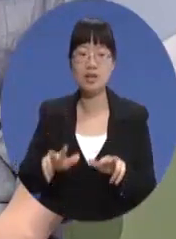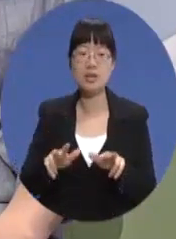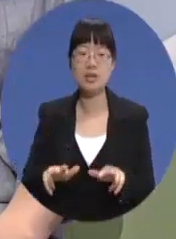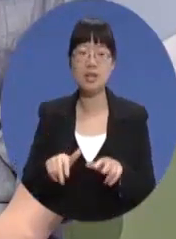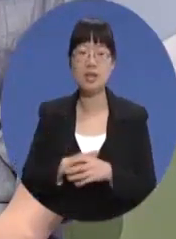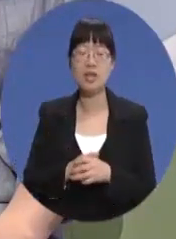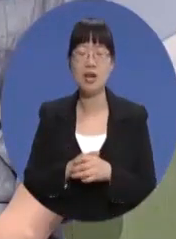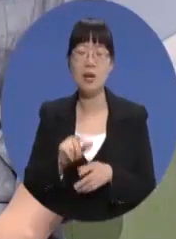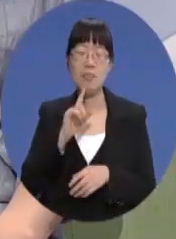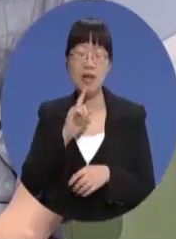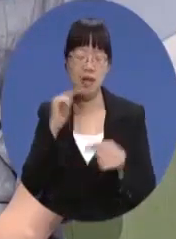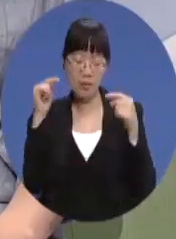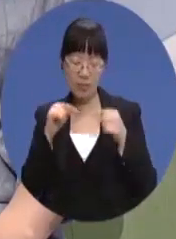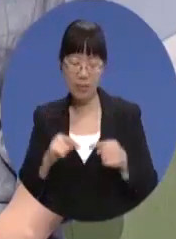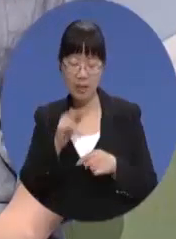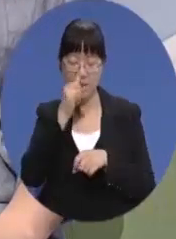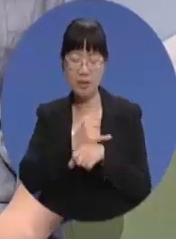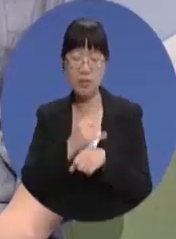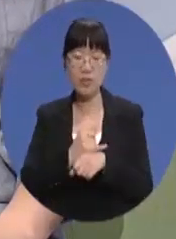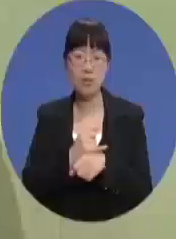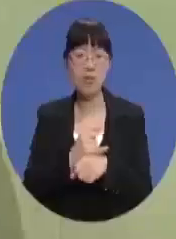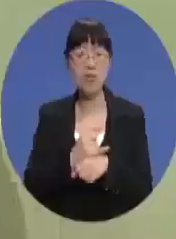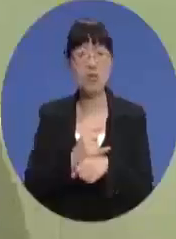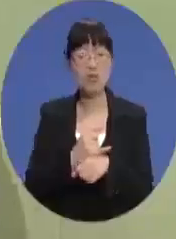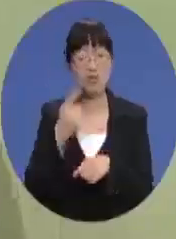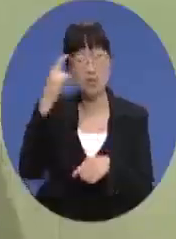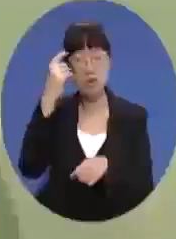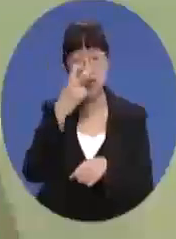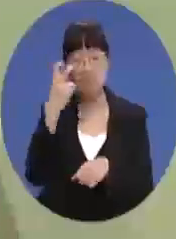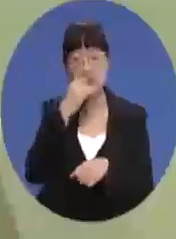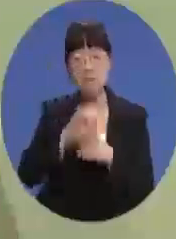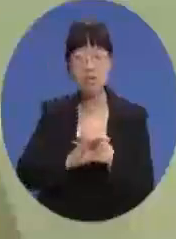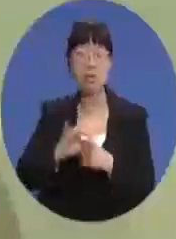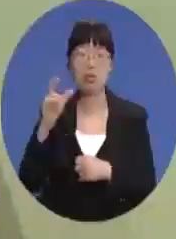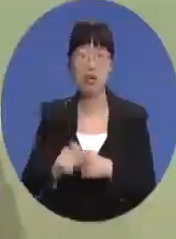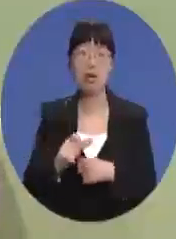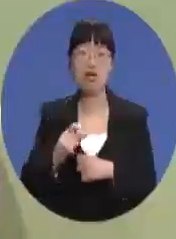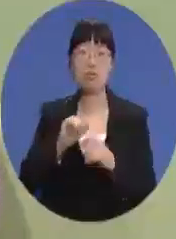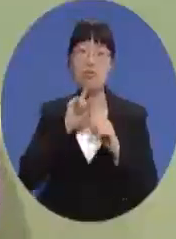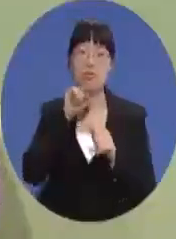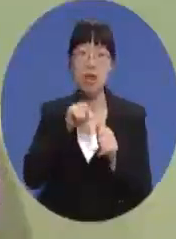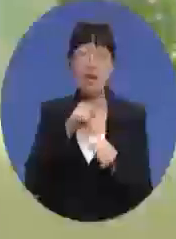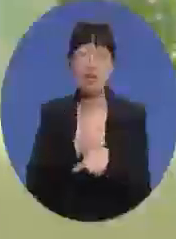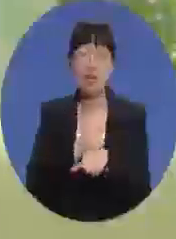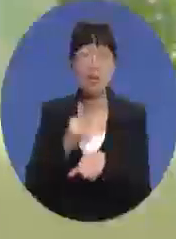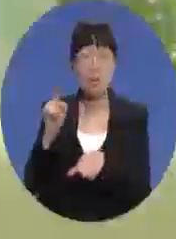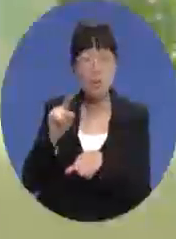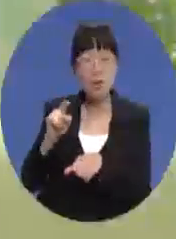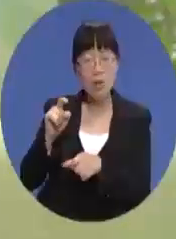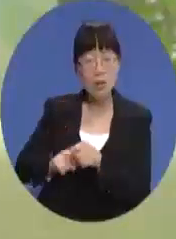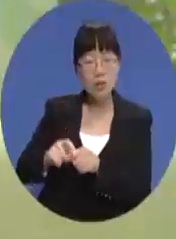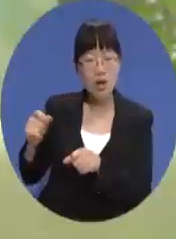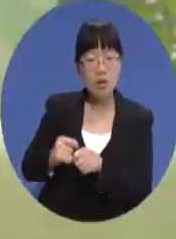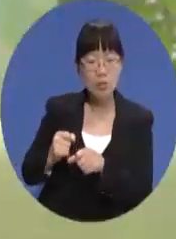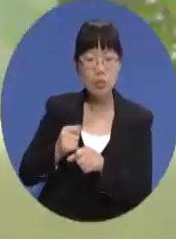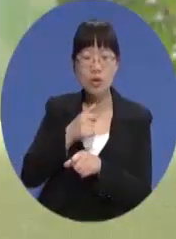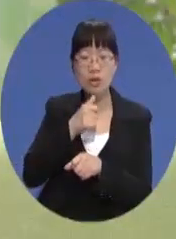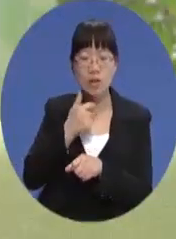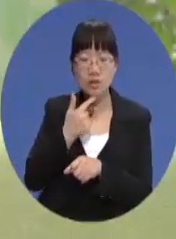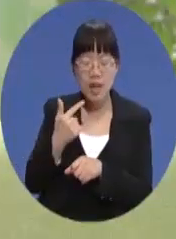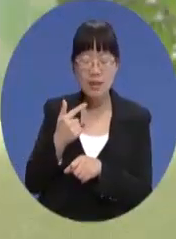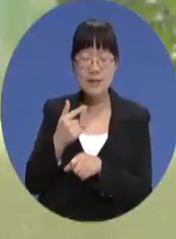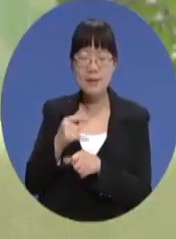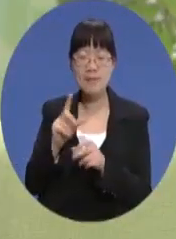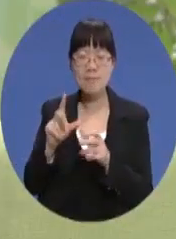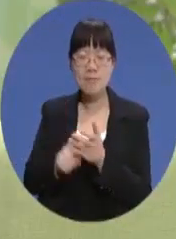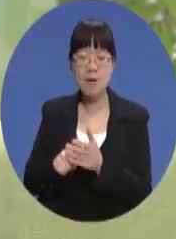좀 말귀를 알아듣고 이해력이 좋은 아이들은요. 단호하게 하셔야 돼요. 뭔가 진짜 네. 의도를 가지고 뭐 대여섯 살인데 던진다, 보란 듯이 네.